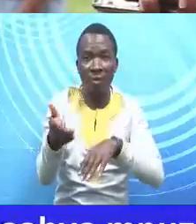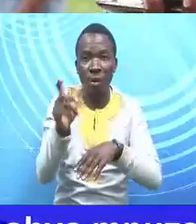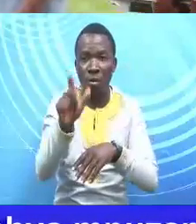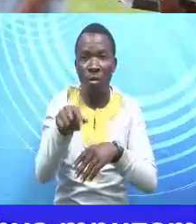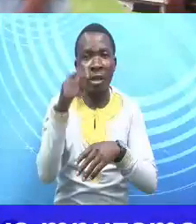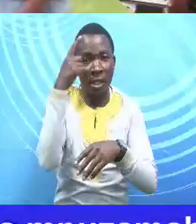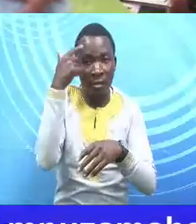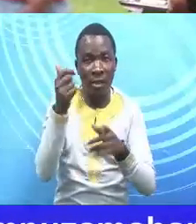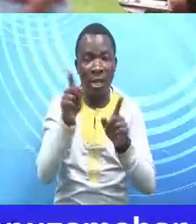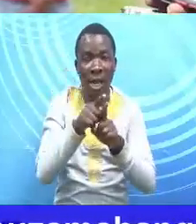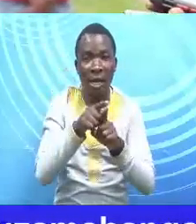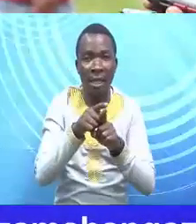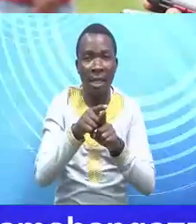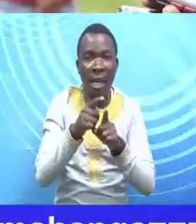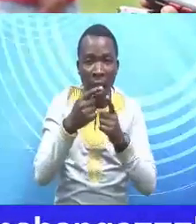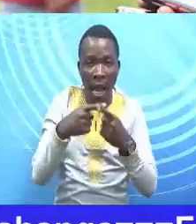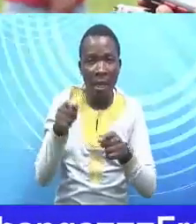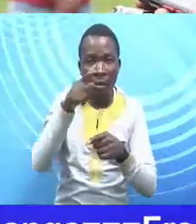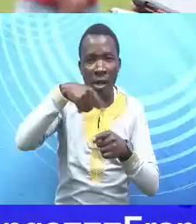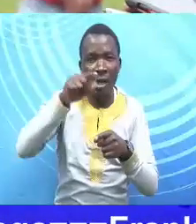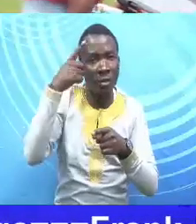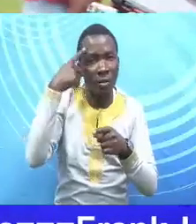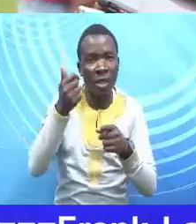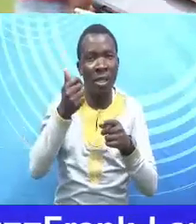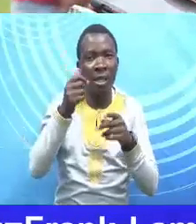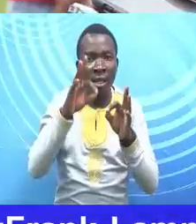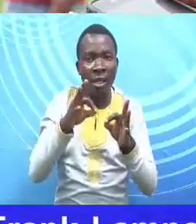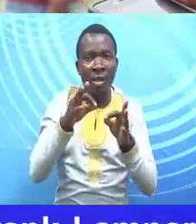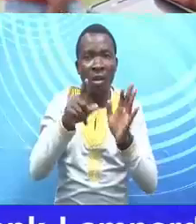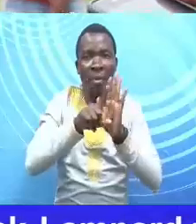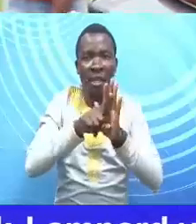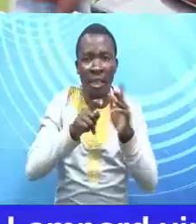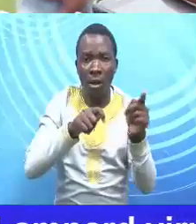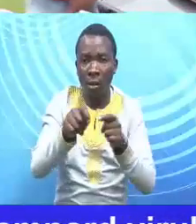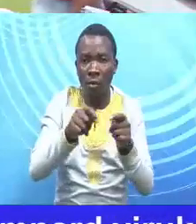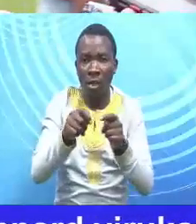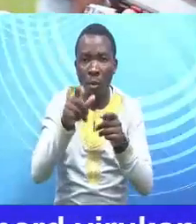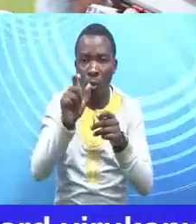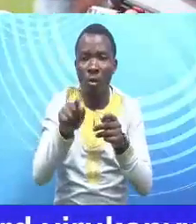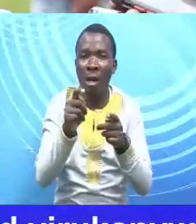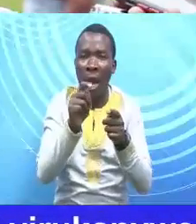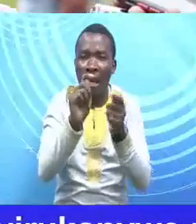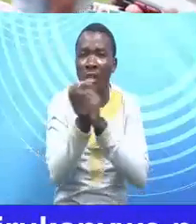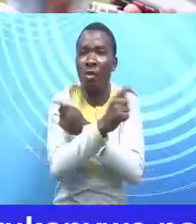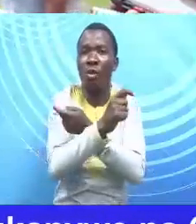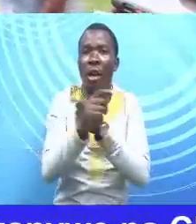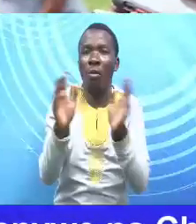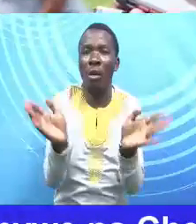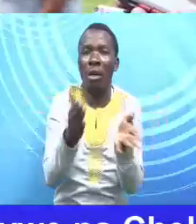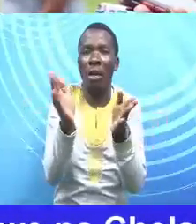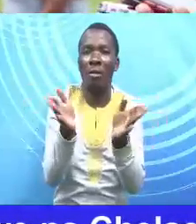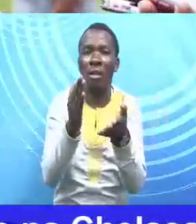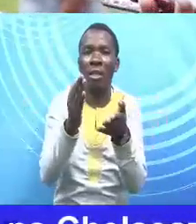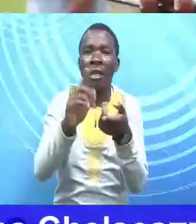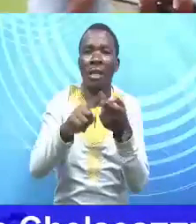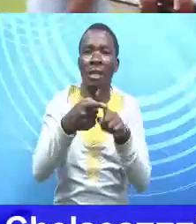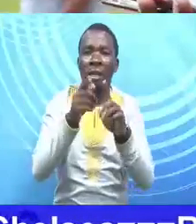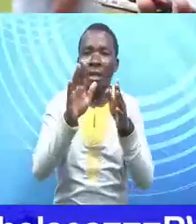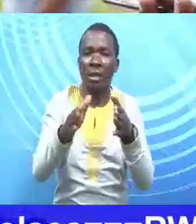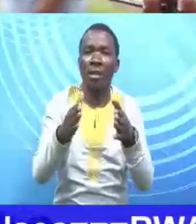icyo amategeko adutegeka, se umuntu agomba kwisubiraho ibintu nk'ibyo ntizongere kubaho, ugakangurira n'abagenzi bawe kuba batabaho kongera